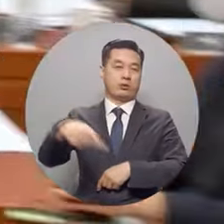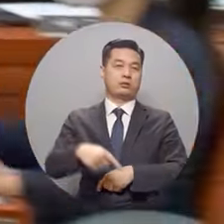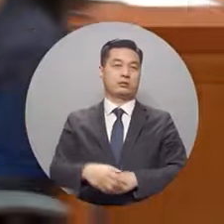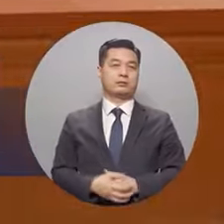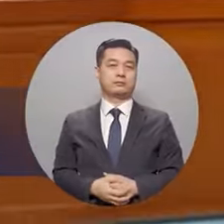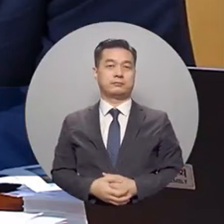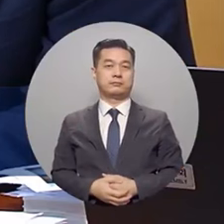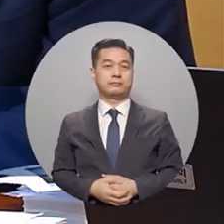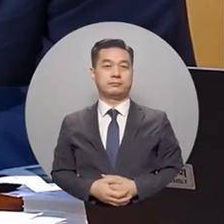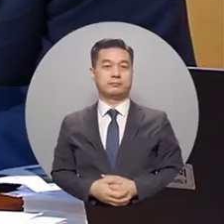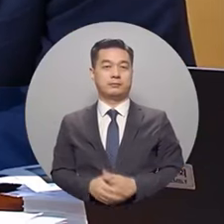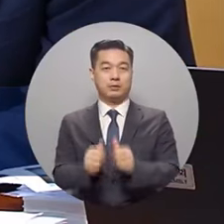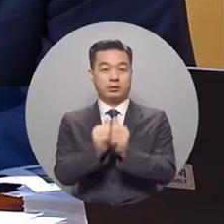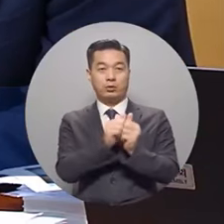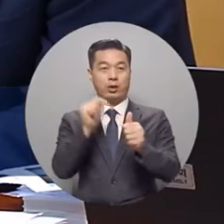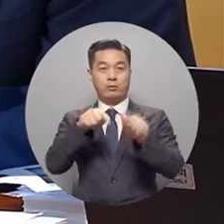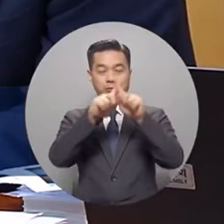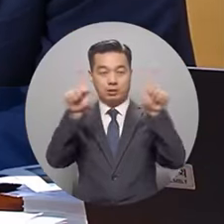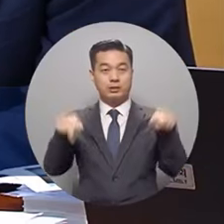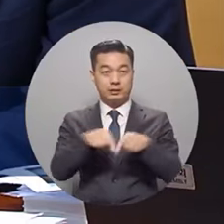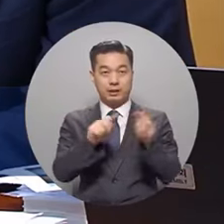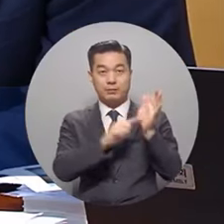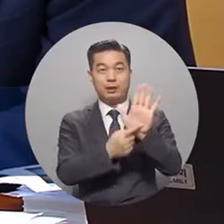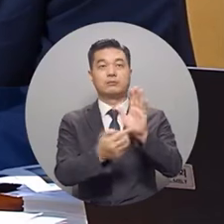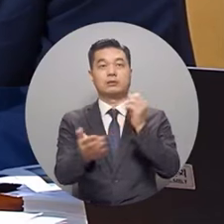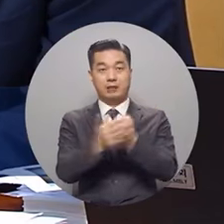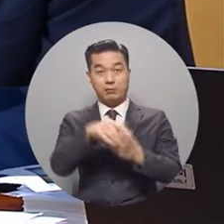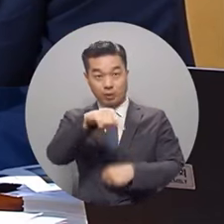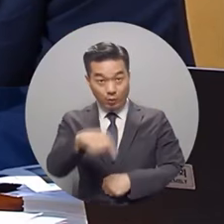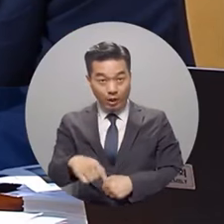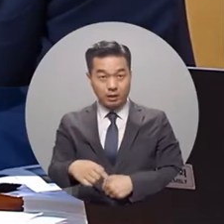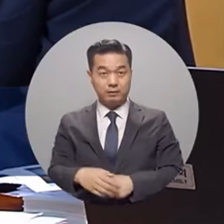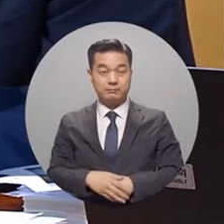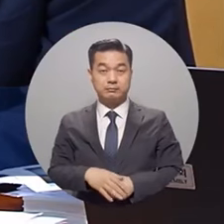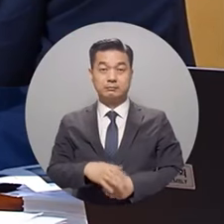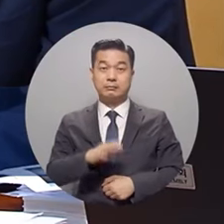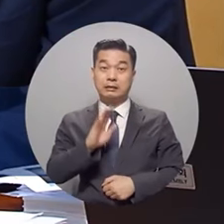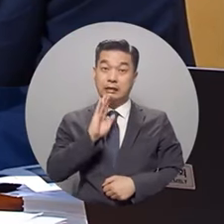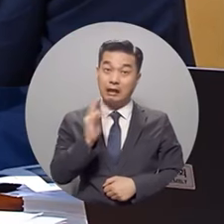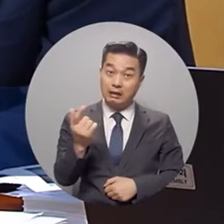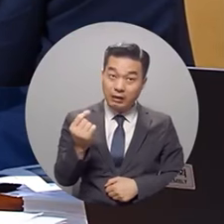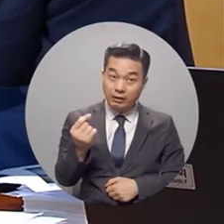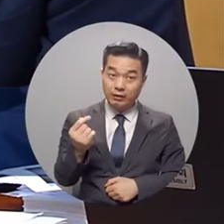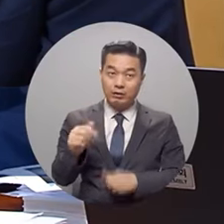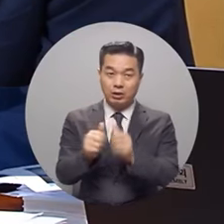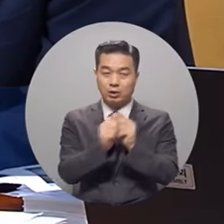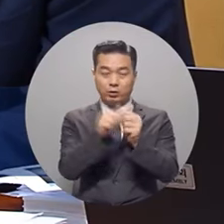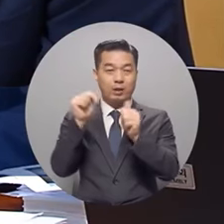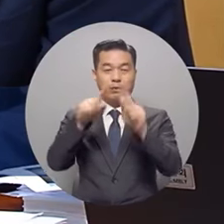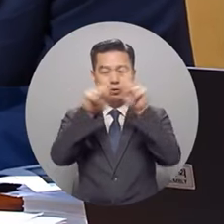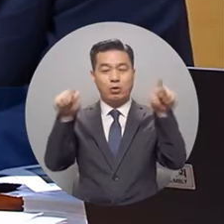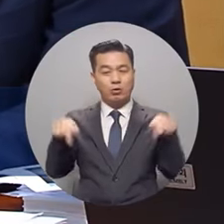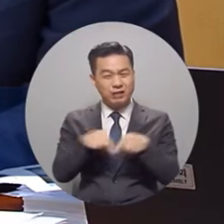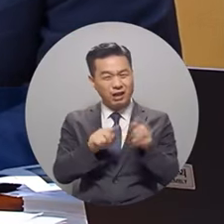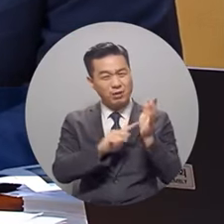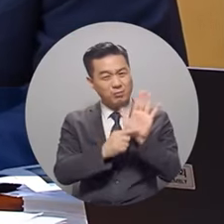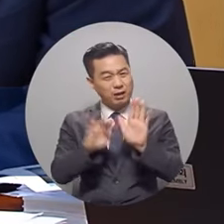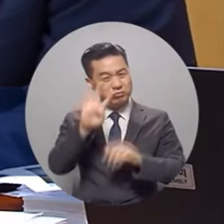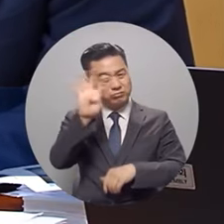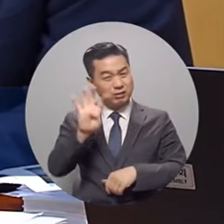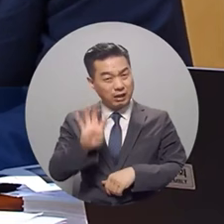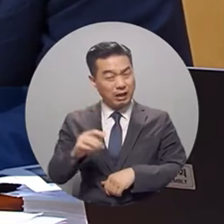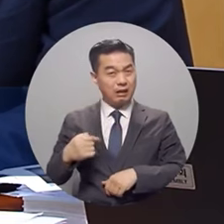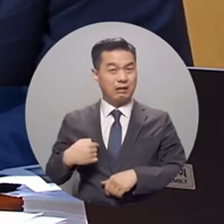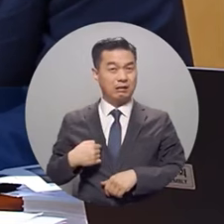동행 명령장 발부 때문에 나오신 건가요? 아, 그래서 예. 아니 이게 굳이 뭐 동행 명령장까지 발부할 사안이 되나? 아, 뭐 그거야